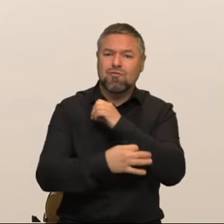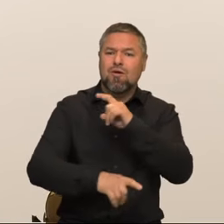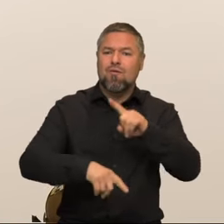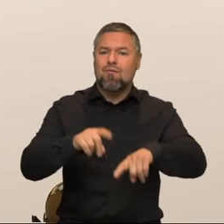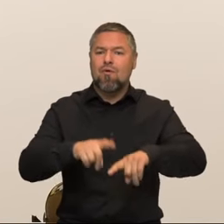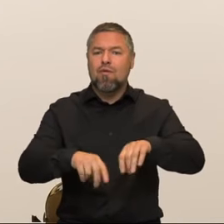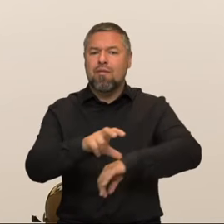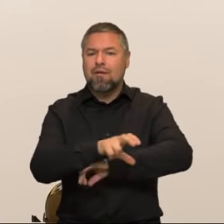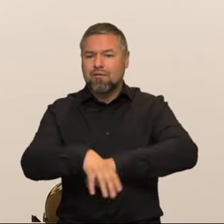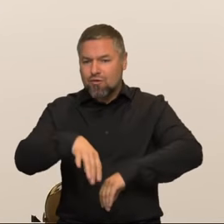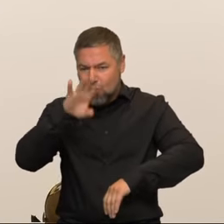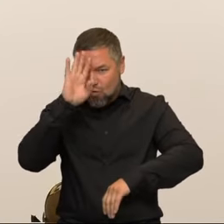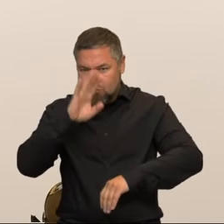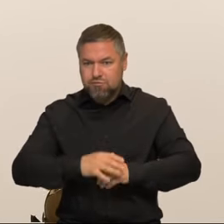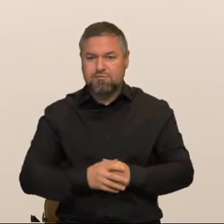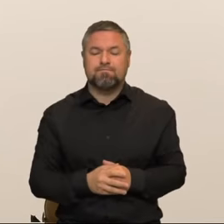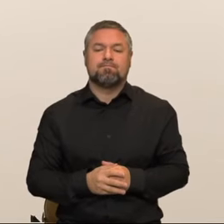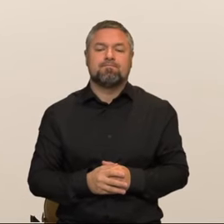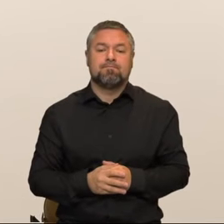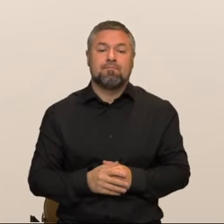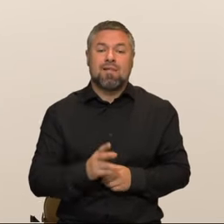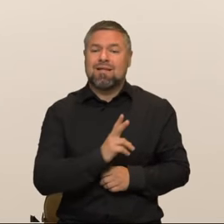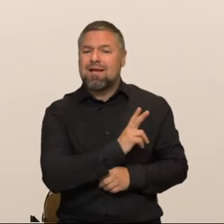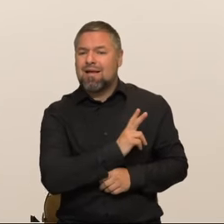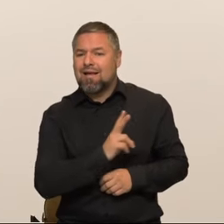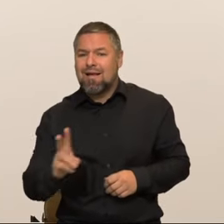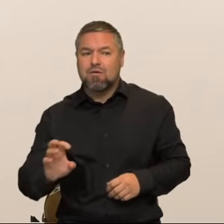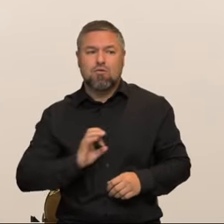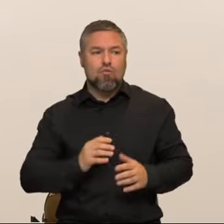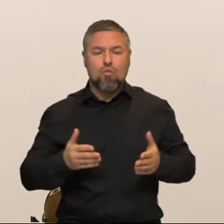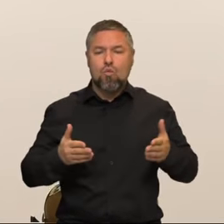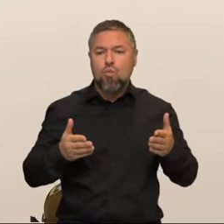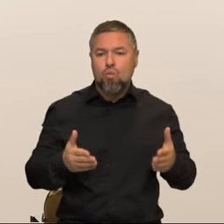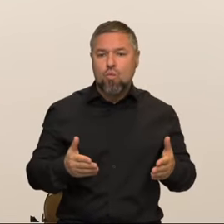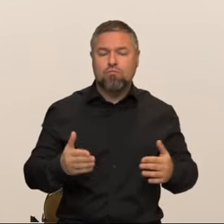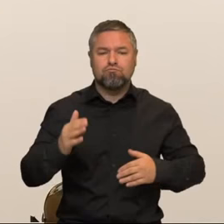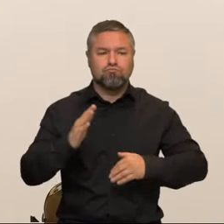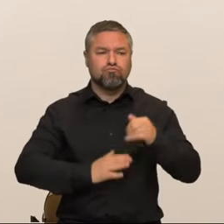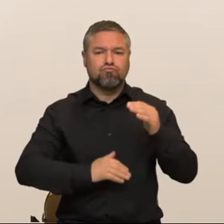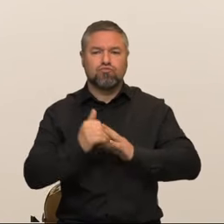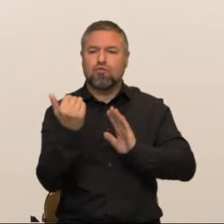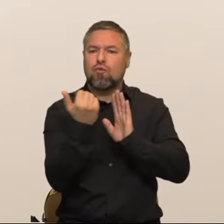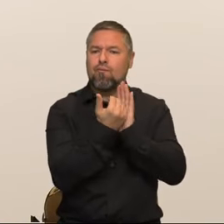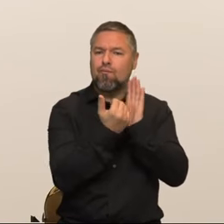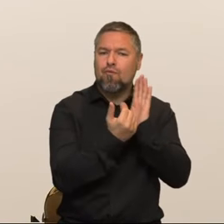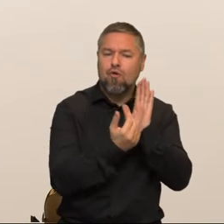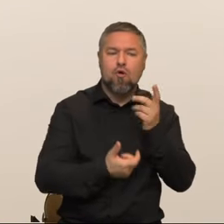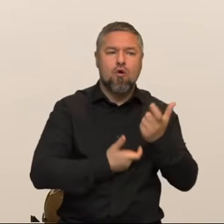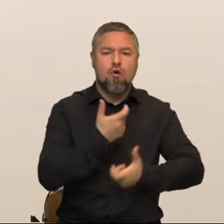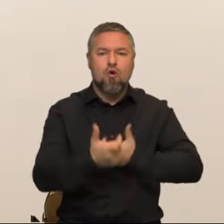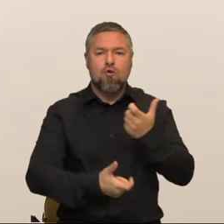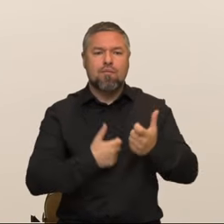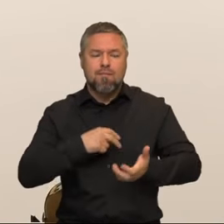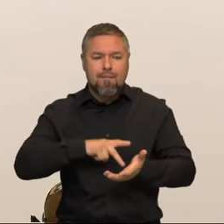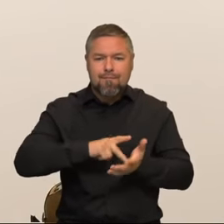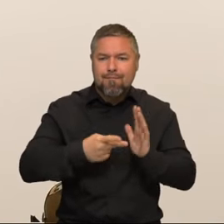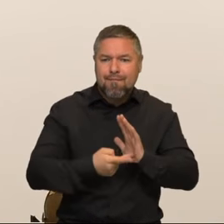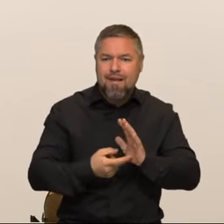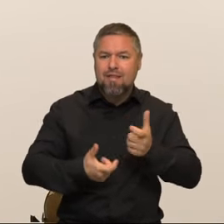Politechniki Łódzkiej. Na każdym etapie mojej drogi, począwszy od budowania programu przez wdrażanie przyjętych